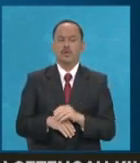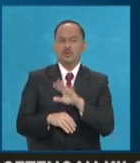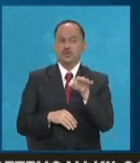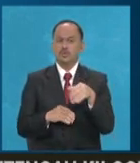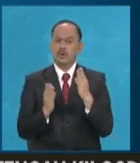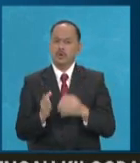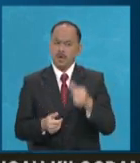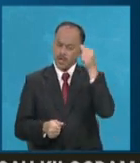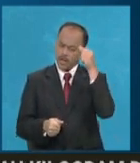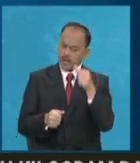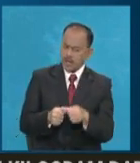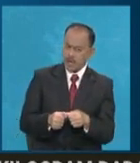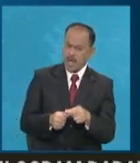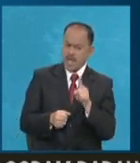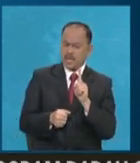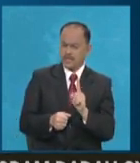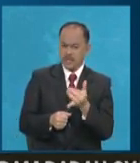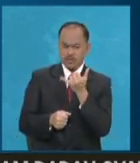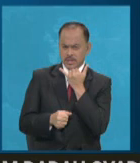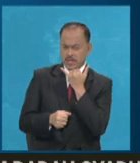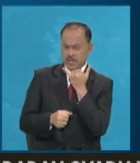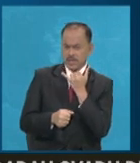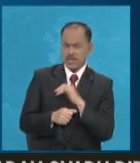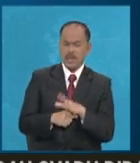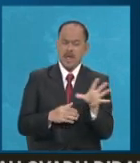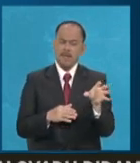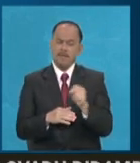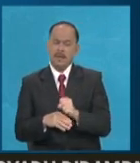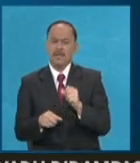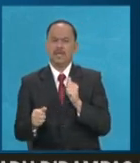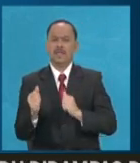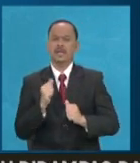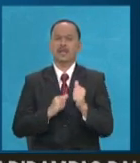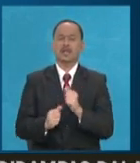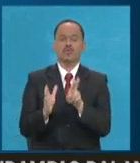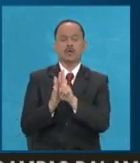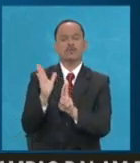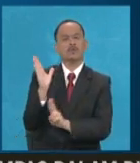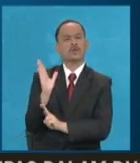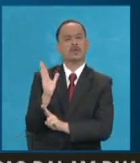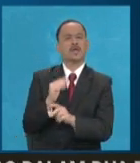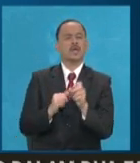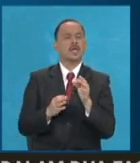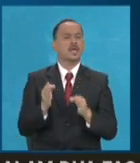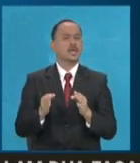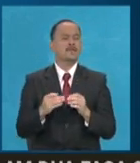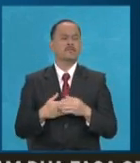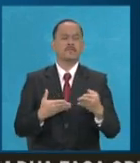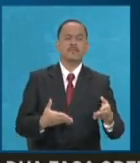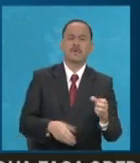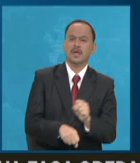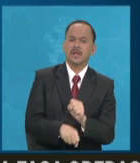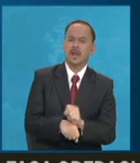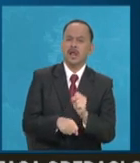ramai diingatkan adalah menjadi satu kesalahan yang boleh diambil tindakan undang-undang jika memberi pekerjaan atau